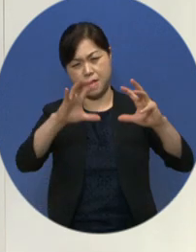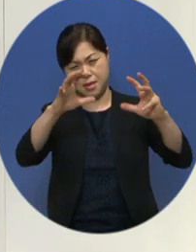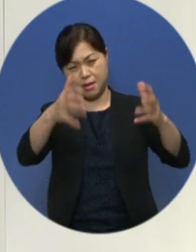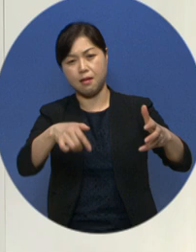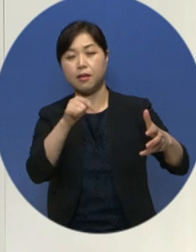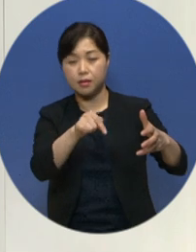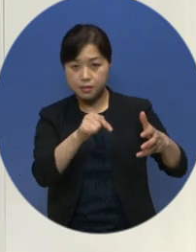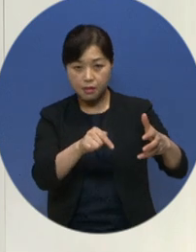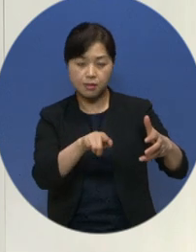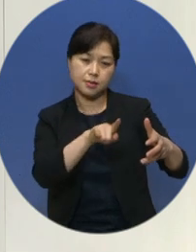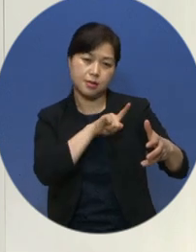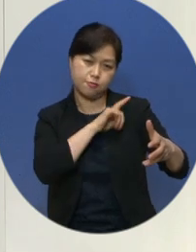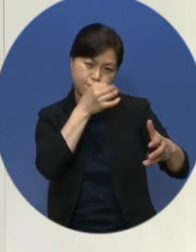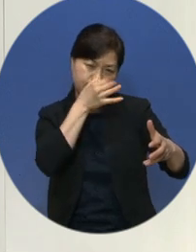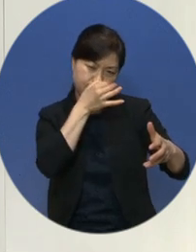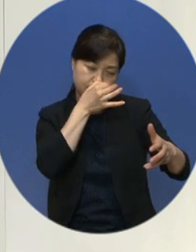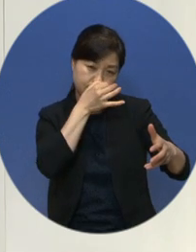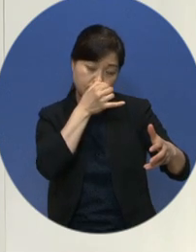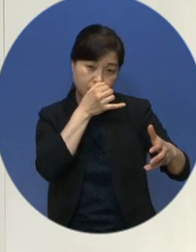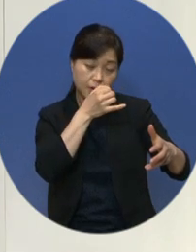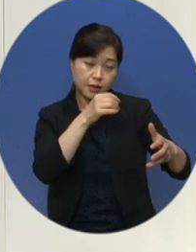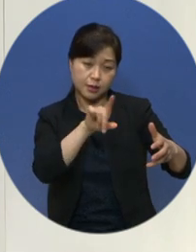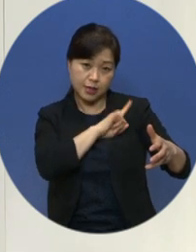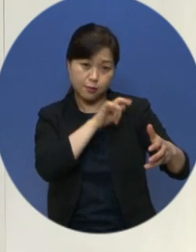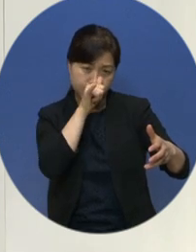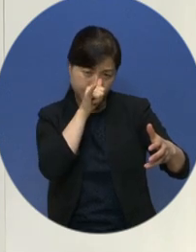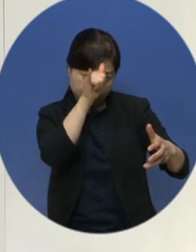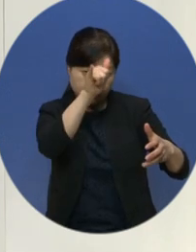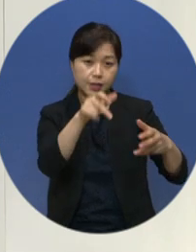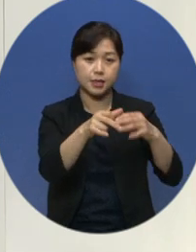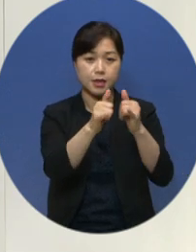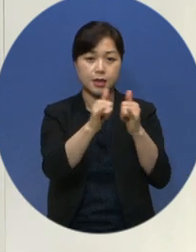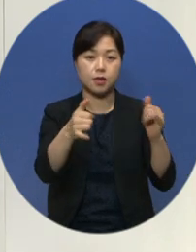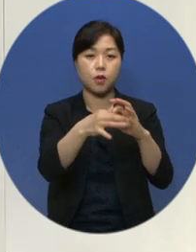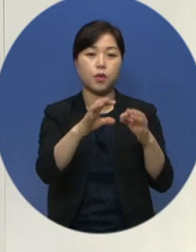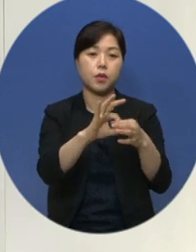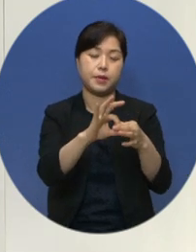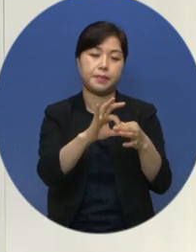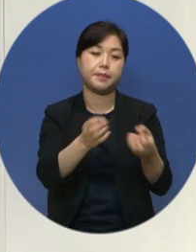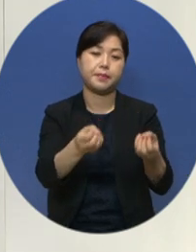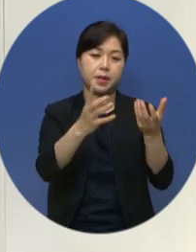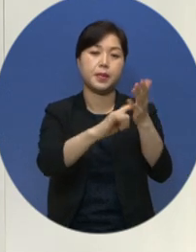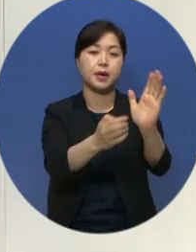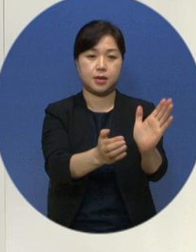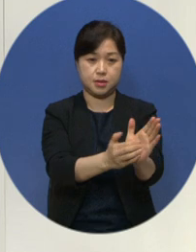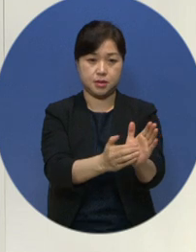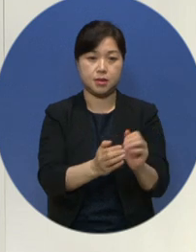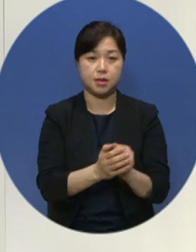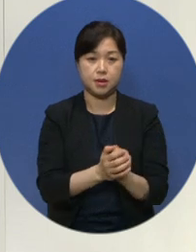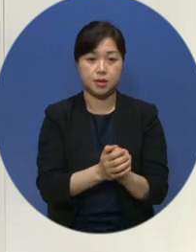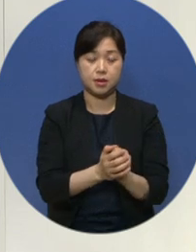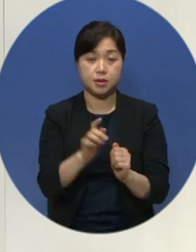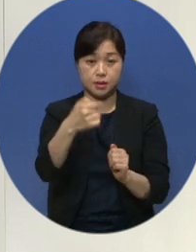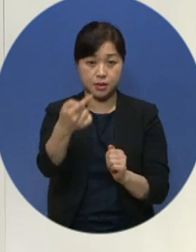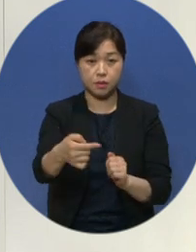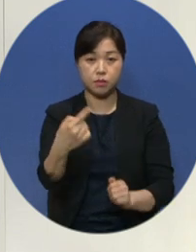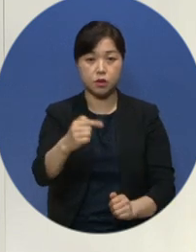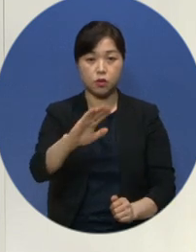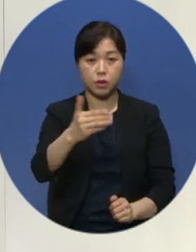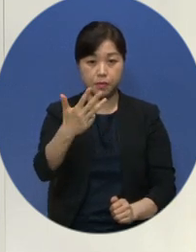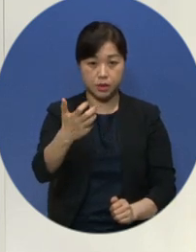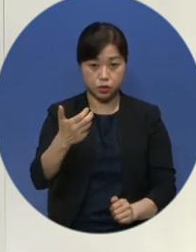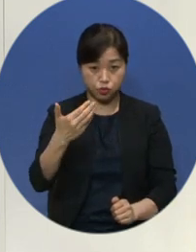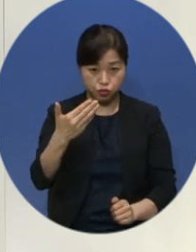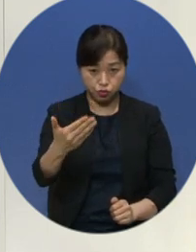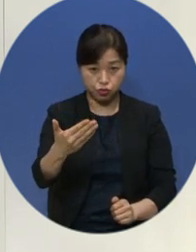훌륭한 그러한 장애인 올림픽을 치르게 됐습니다 그래서 그 다음해에 에 그 89년 도 지어